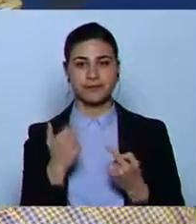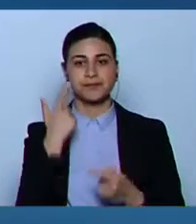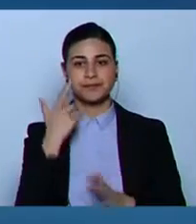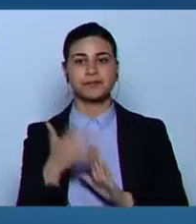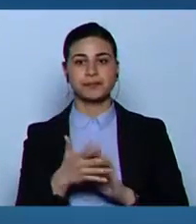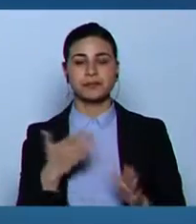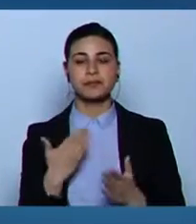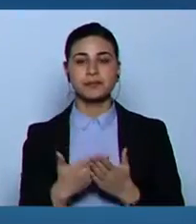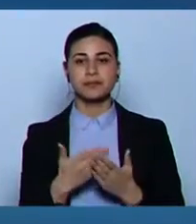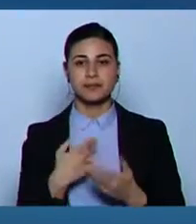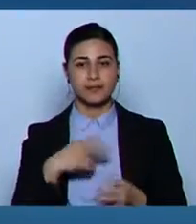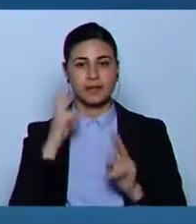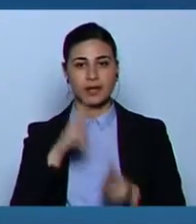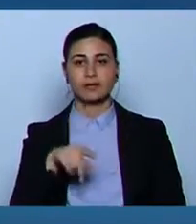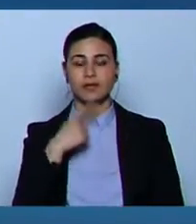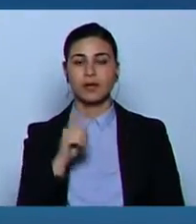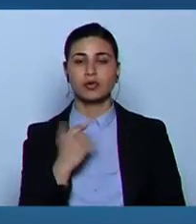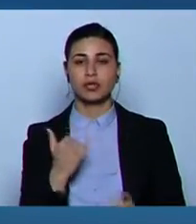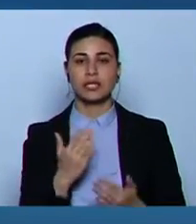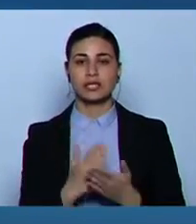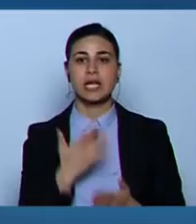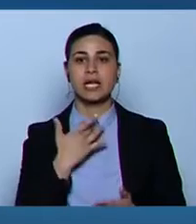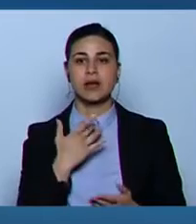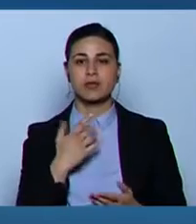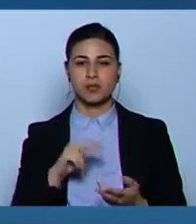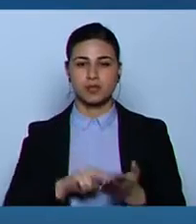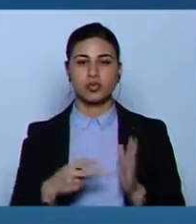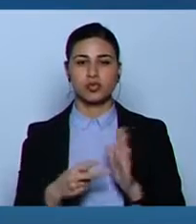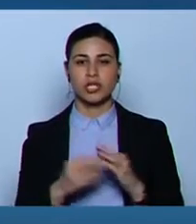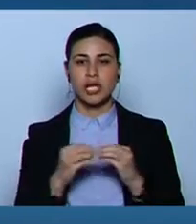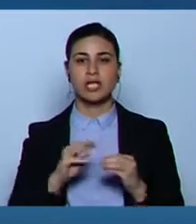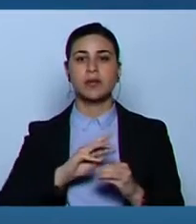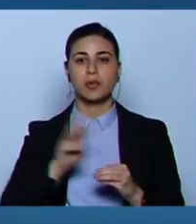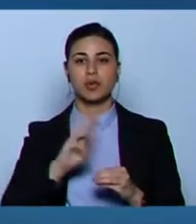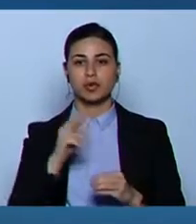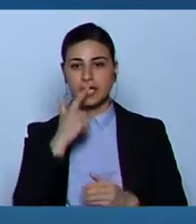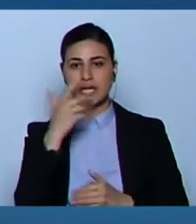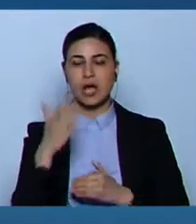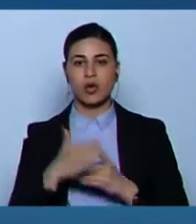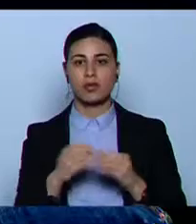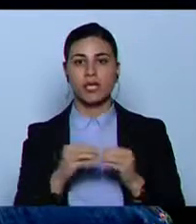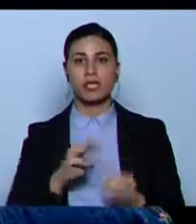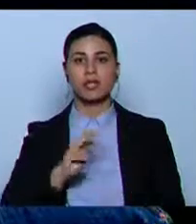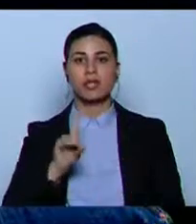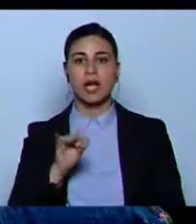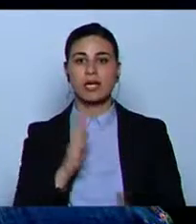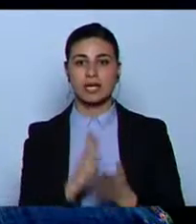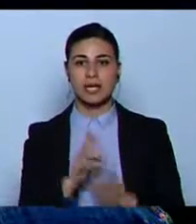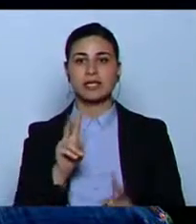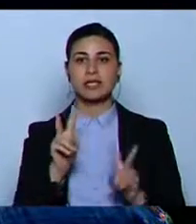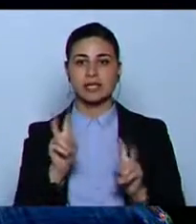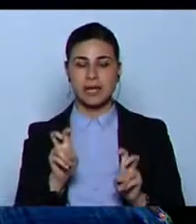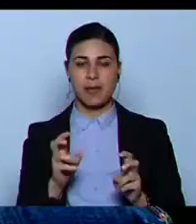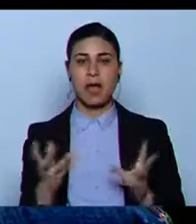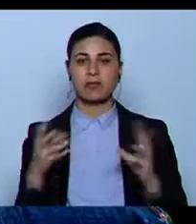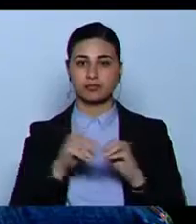გინდაც, მაგალითად, არ ვიცი, ავიღოთ, რომ დღეს არის ბიუჯეტი ქალაქ თელავის 10 მილიონი და დაახლოებით 10 მილიონი ლარი არის თემის და შევაერთეთ ახლა ეს